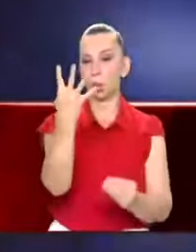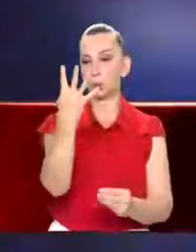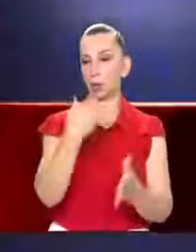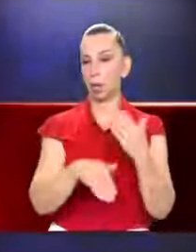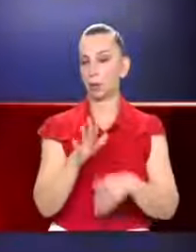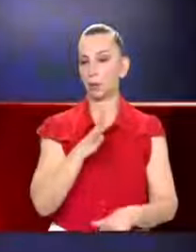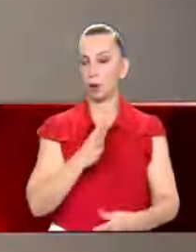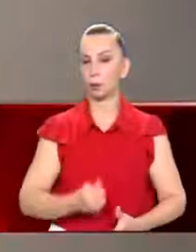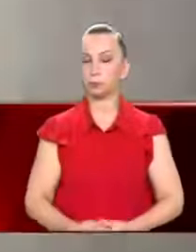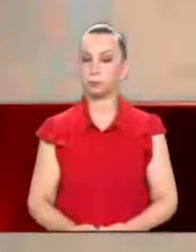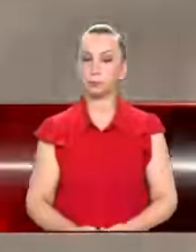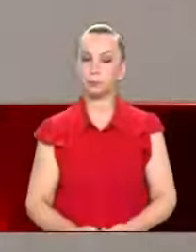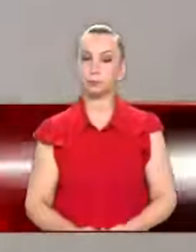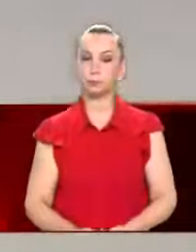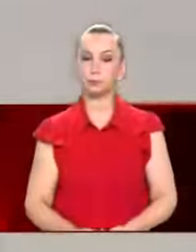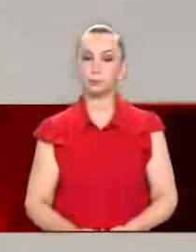ise yaralandı.